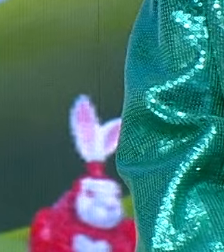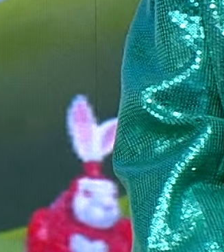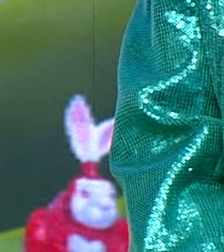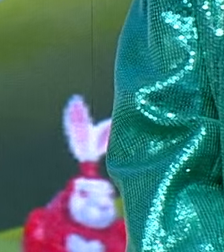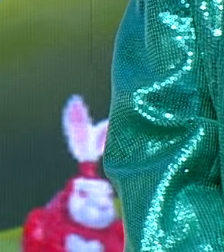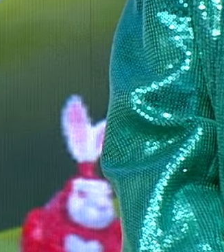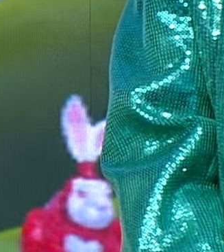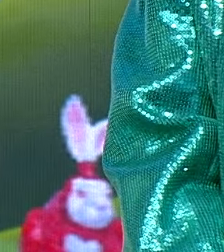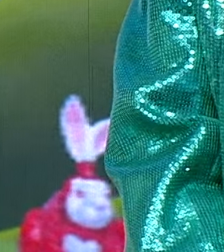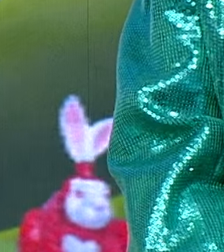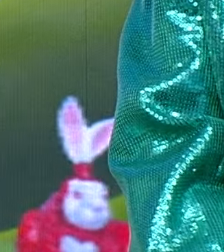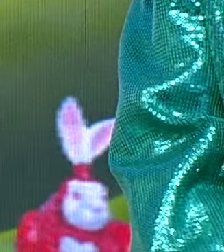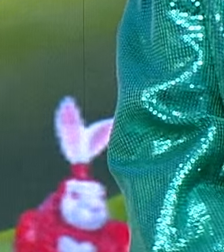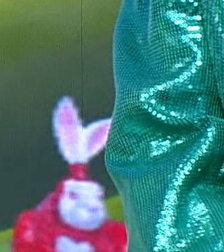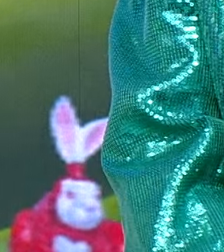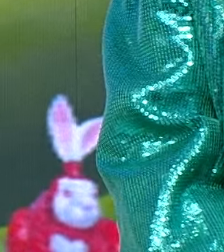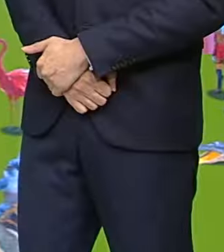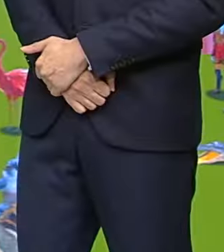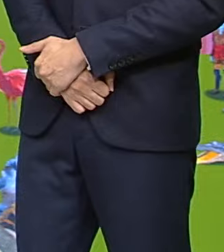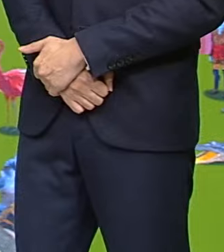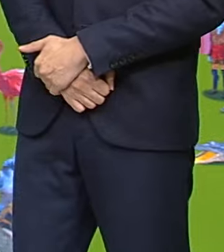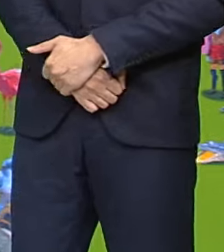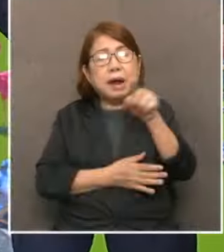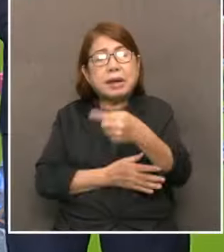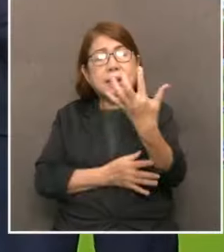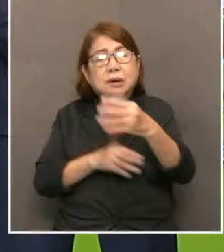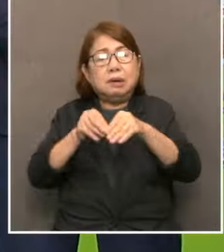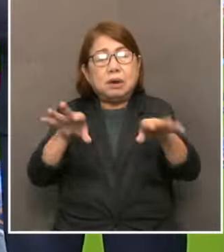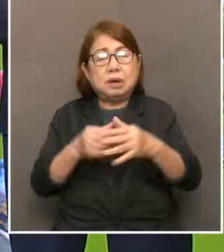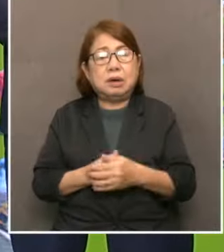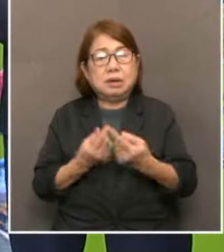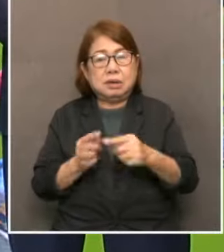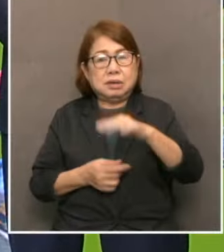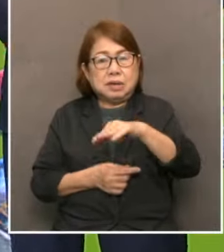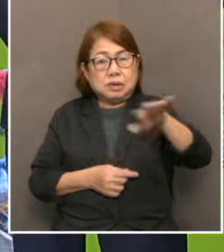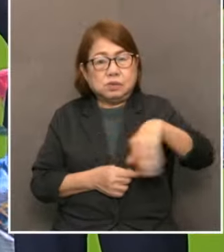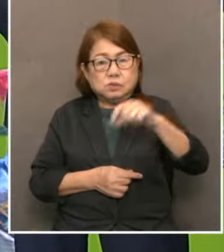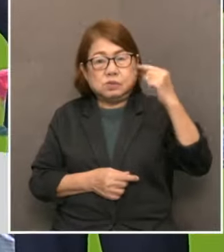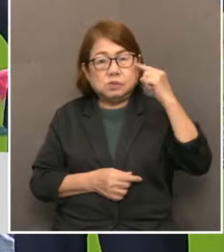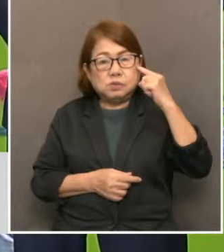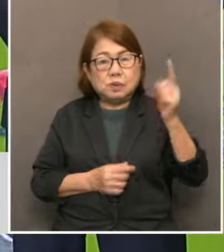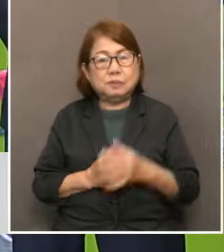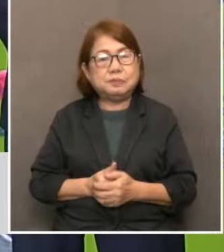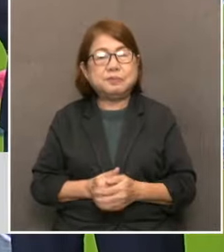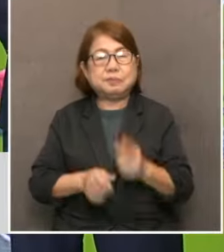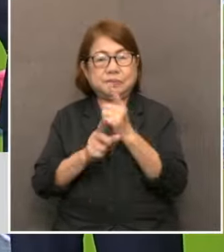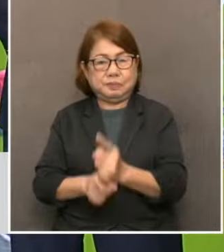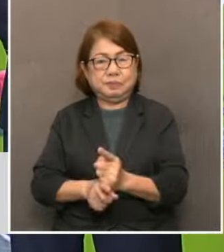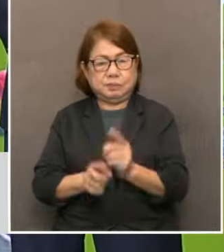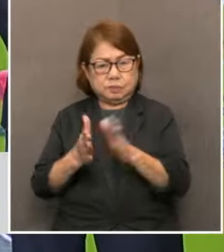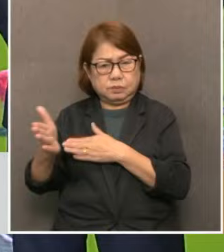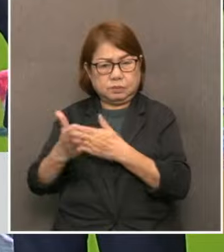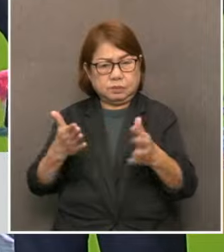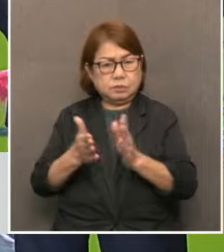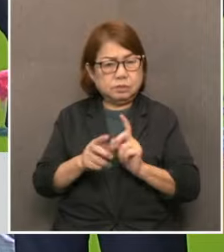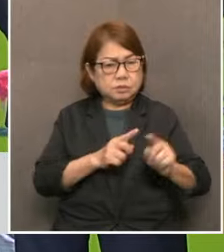ประเทศอังกฤษนะคะคราวนี้น้องๆเหล่าเก็อย่างที่บอกคือเพราะเมีความความคาแรคเตอร์ที่ตรงกับพยอโดยชัด